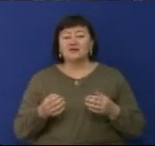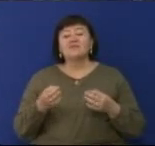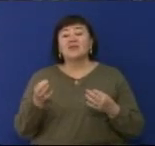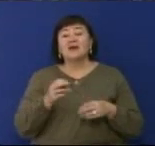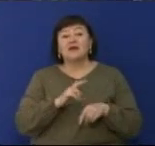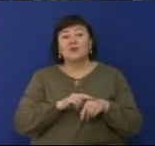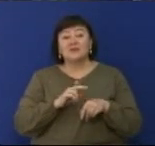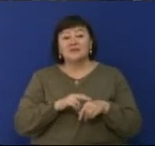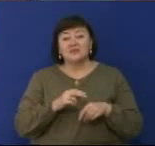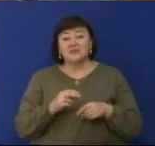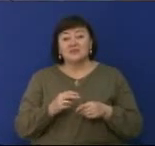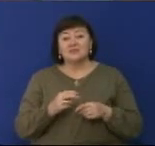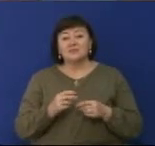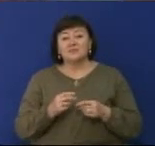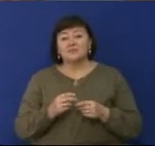лучшего